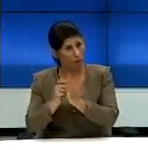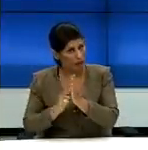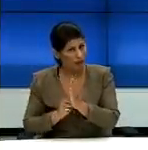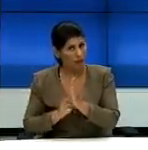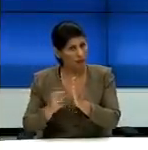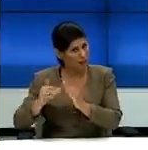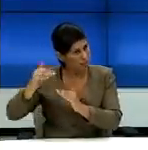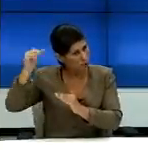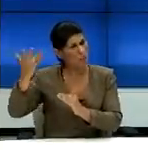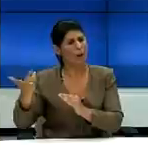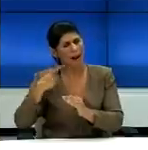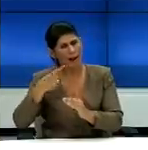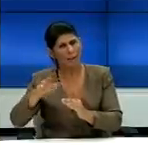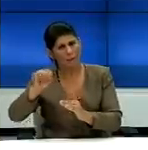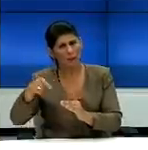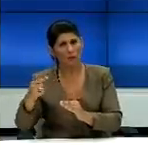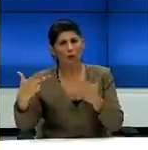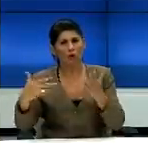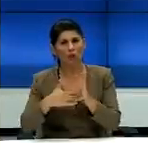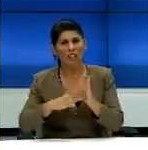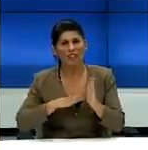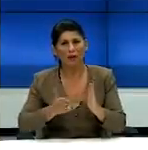καταγράφεται, παραπάνω θα είναι, λέω, ας είναι αυτό, είναι 8.000.